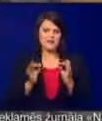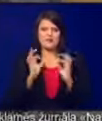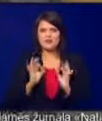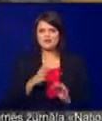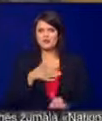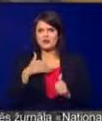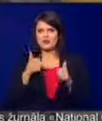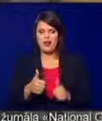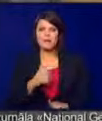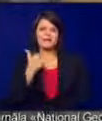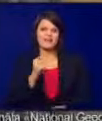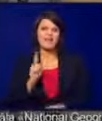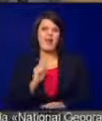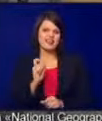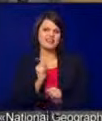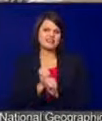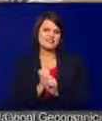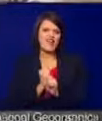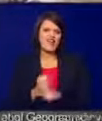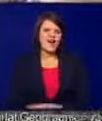attaisnoja, viņai ir darbs.